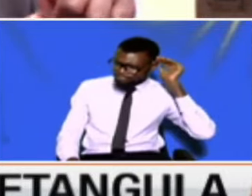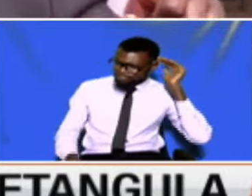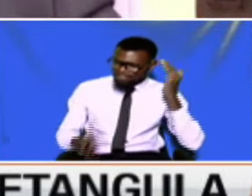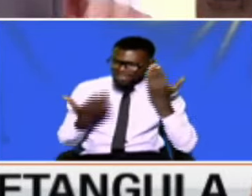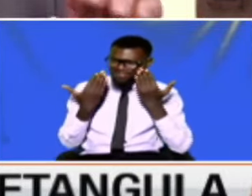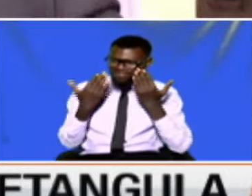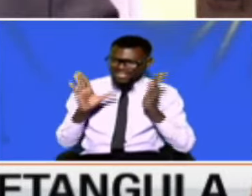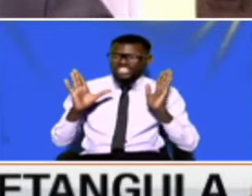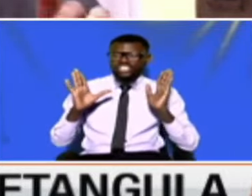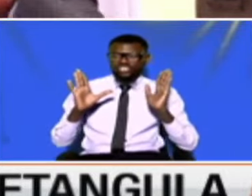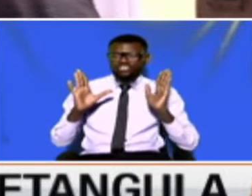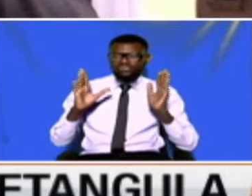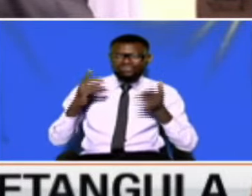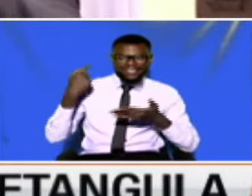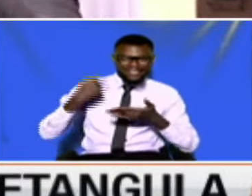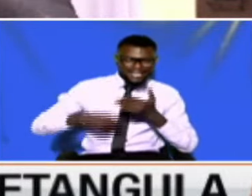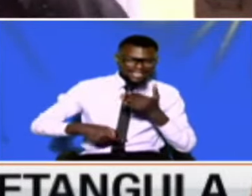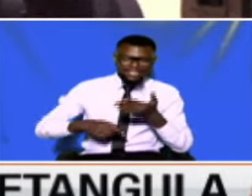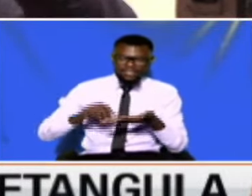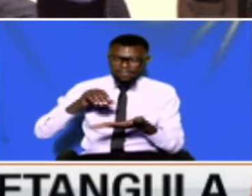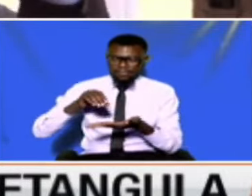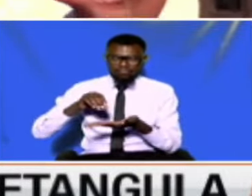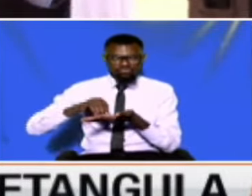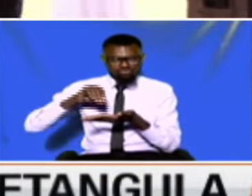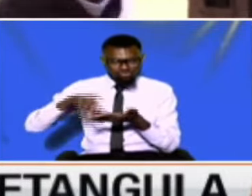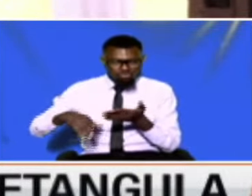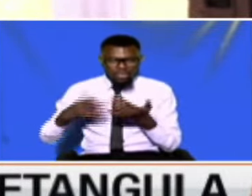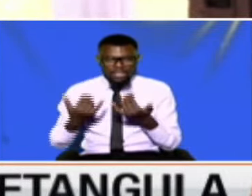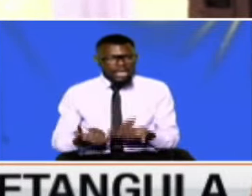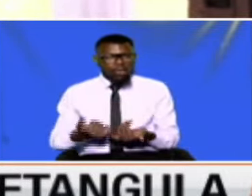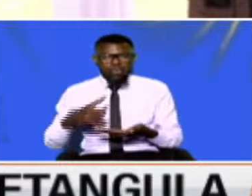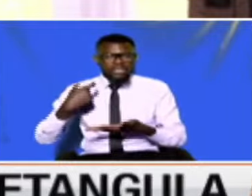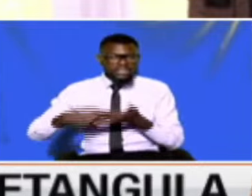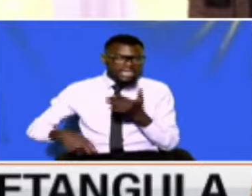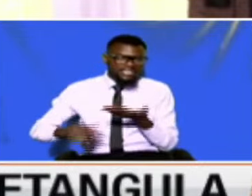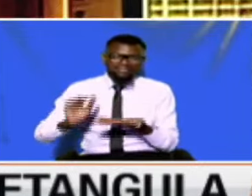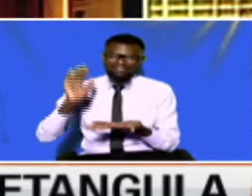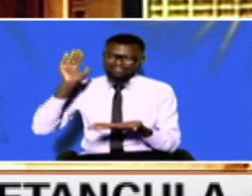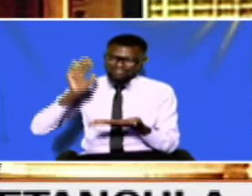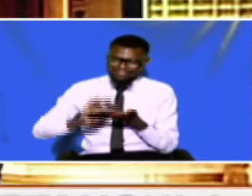akatoa hizo ushuru zote. Sasa hizo ushuru hazitakuwa tena.